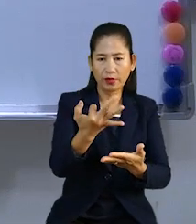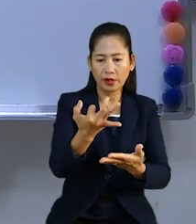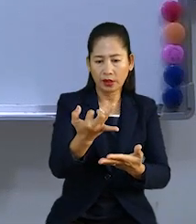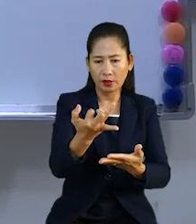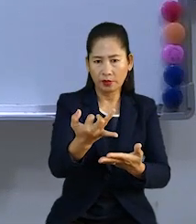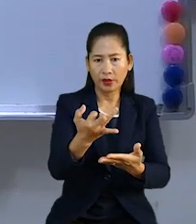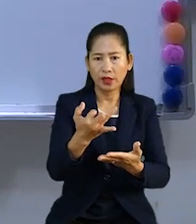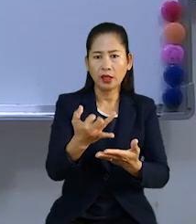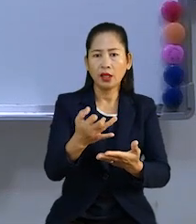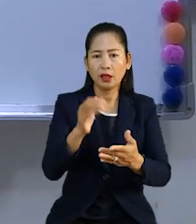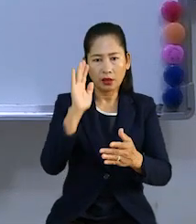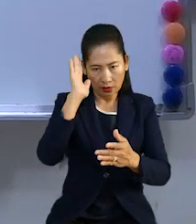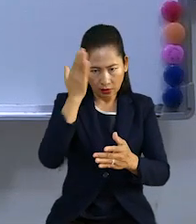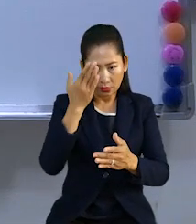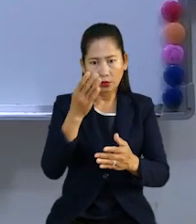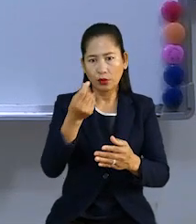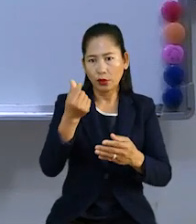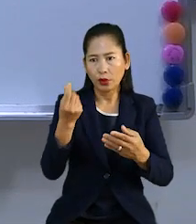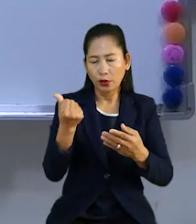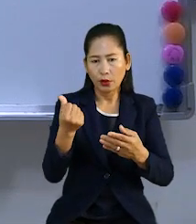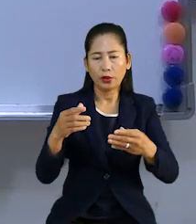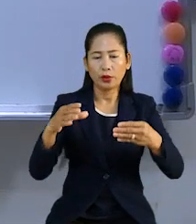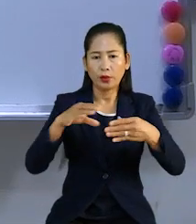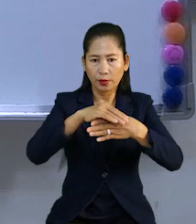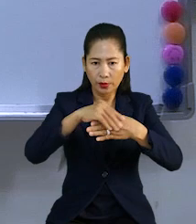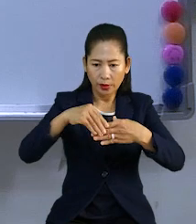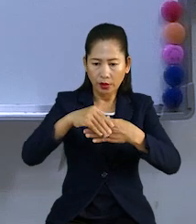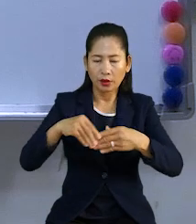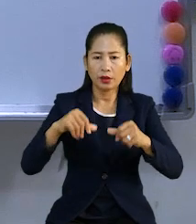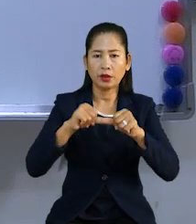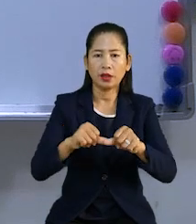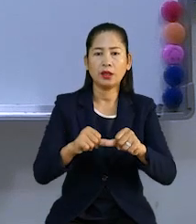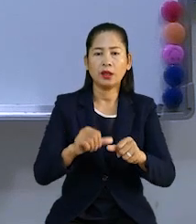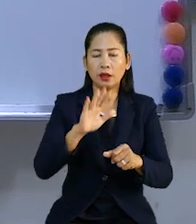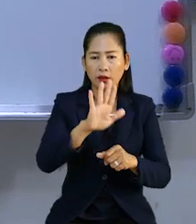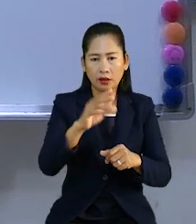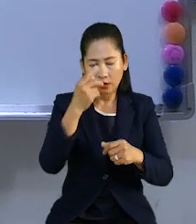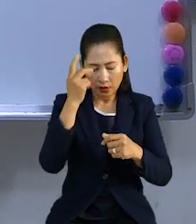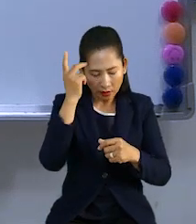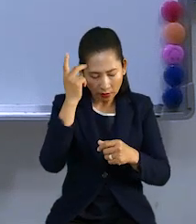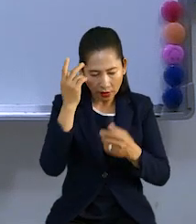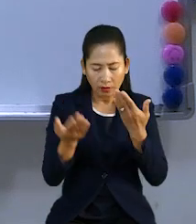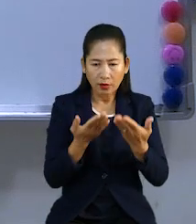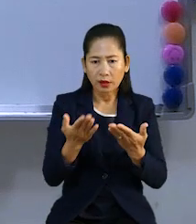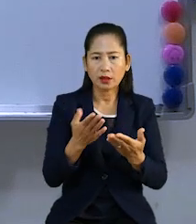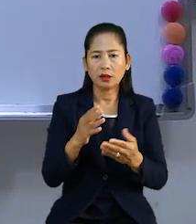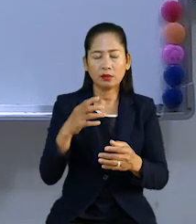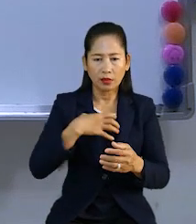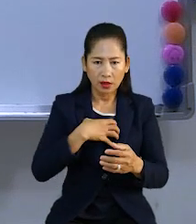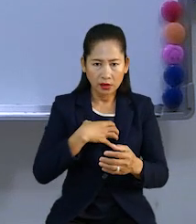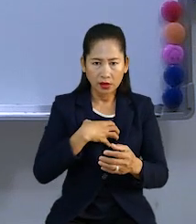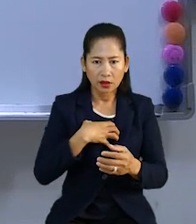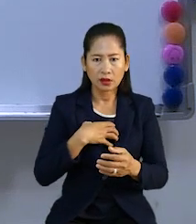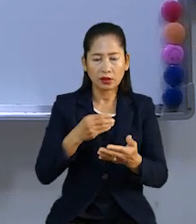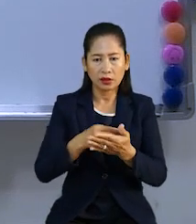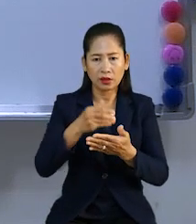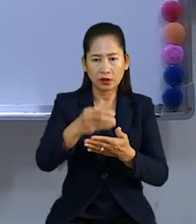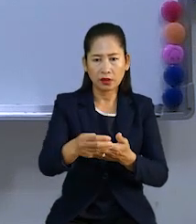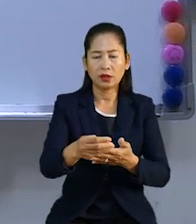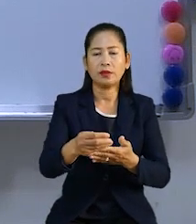dưỡng, nơi rụp bay và thọc to tiệp. Chà, còn ta con cực mử, bỏ sân bờ con chọn tới